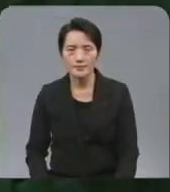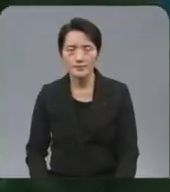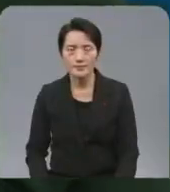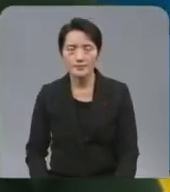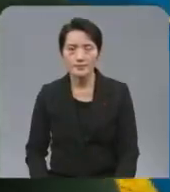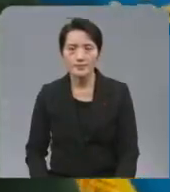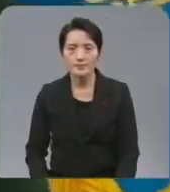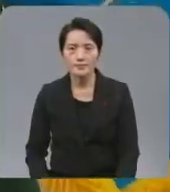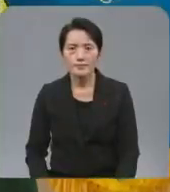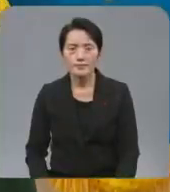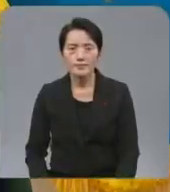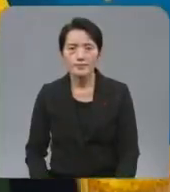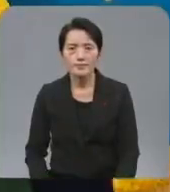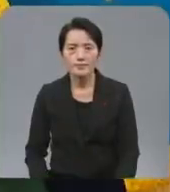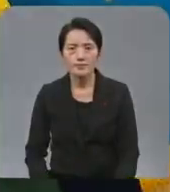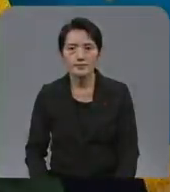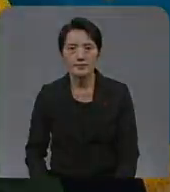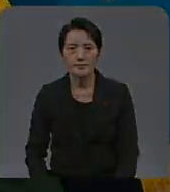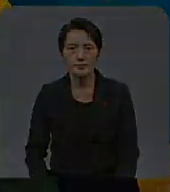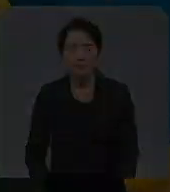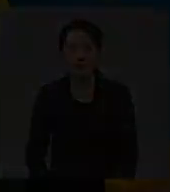возможность баллотироваться на пост лидера